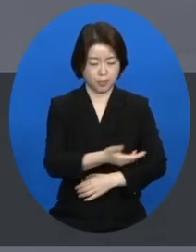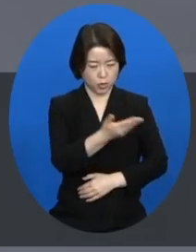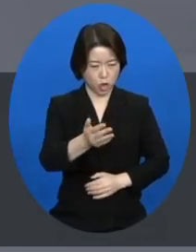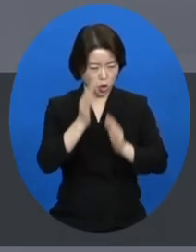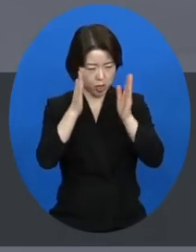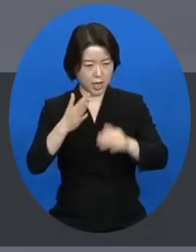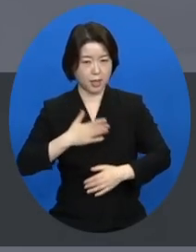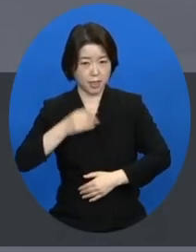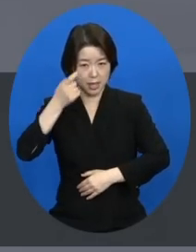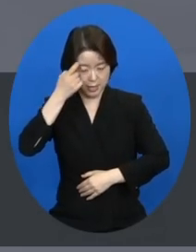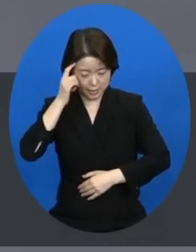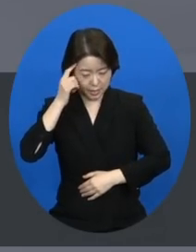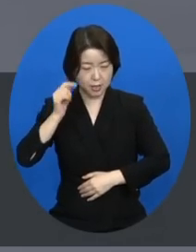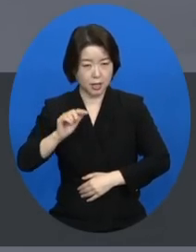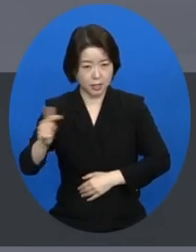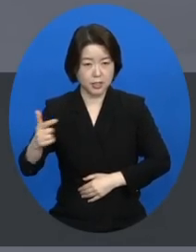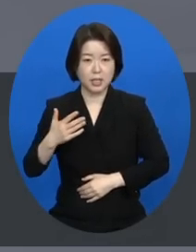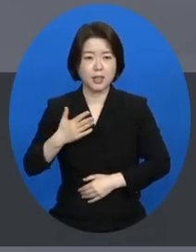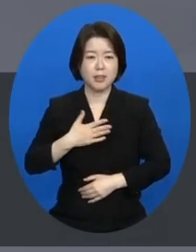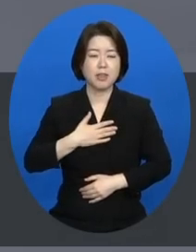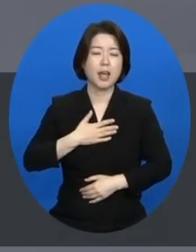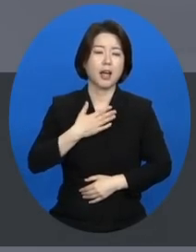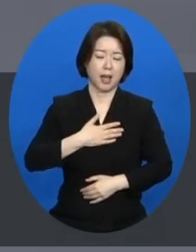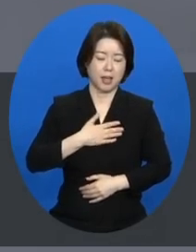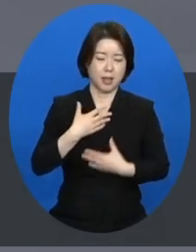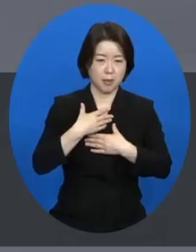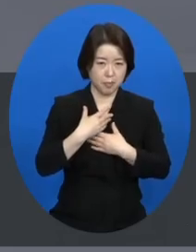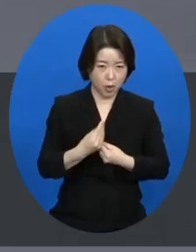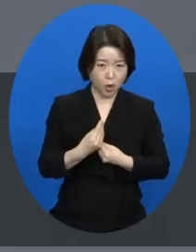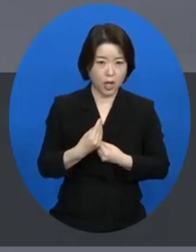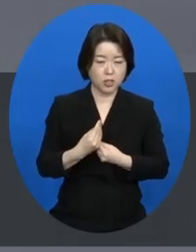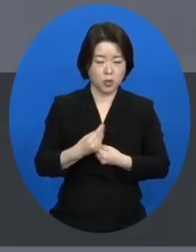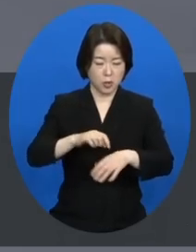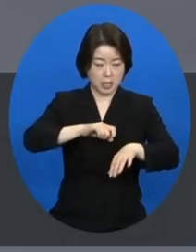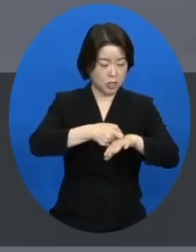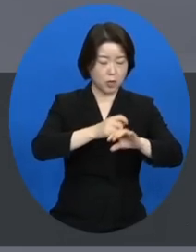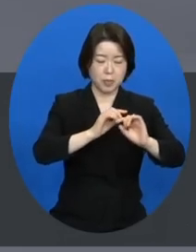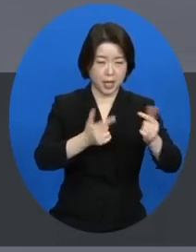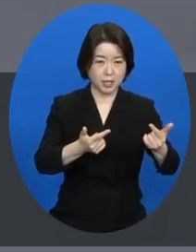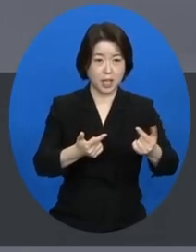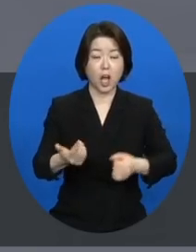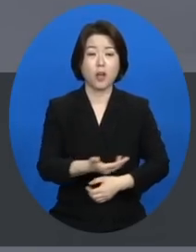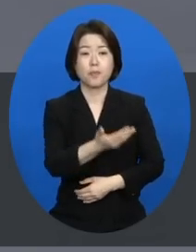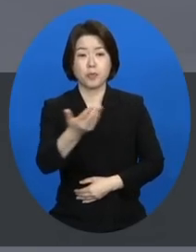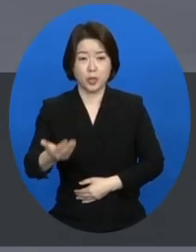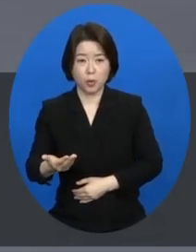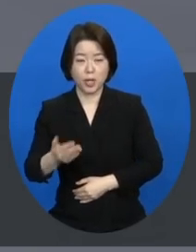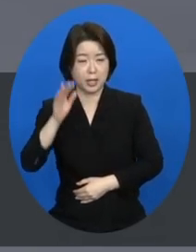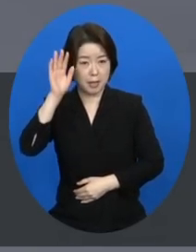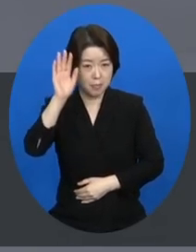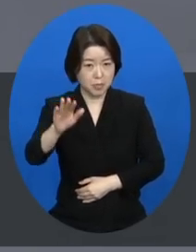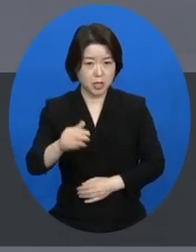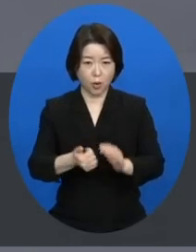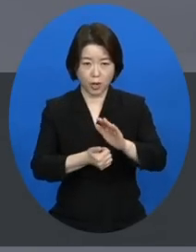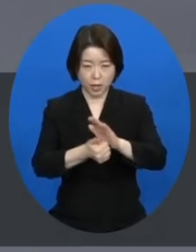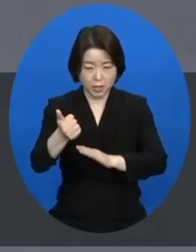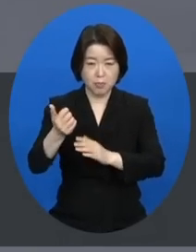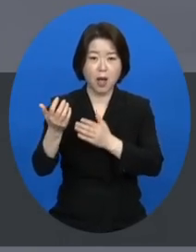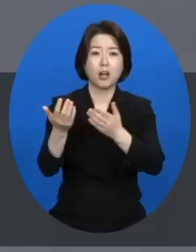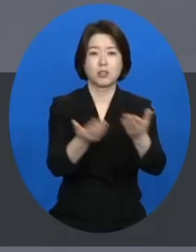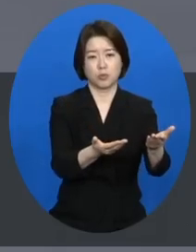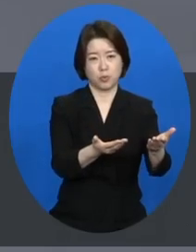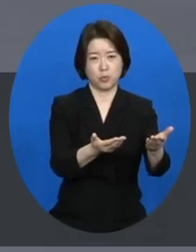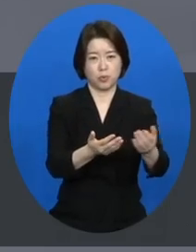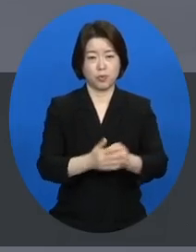나의 생각을 내가 아나니 평안이요 재앙이 아니니라. 너희에게 미래와 희망을 주는